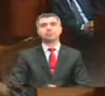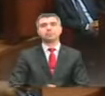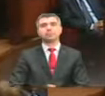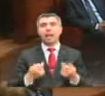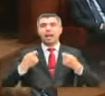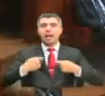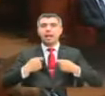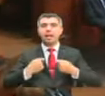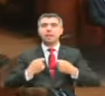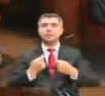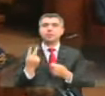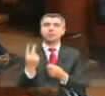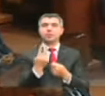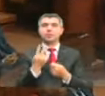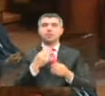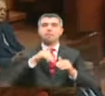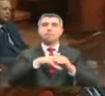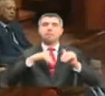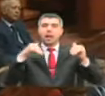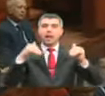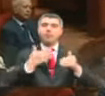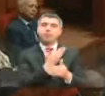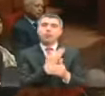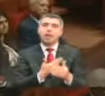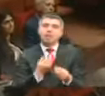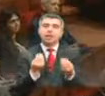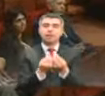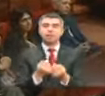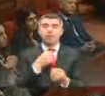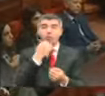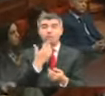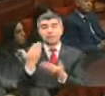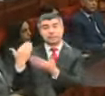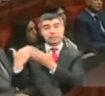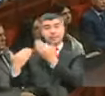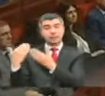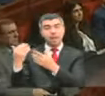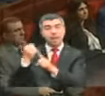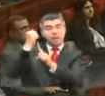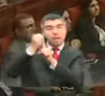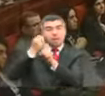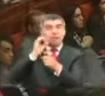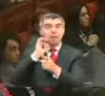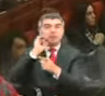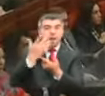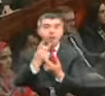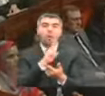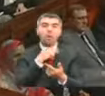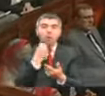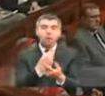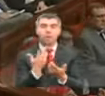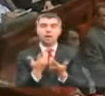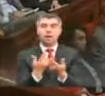الرئيسان، لقد تمكنت بلادنا على مدار السنوات والولايات التشريعية السابقة من القيام